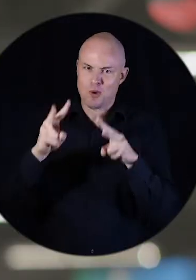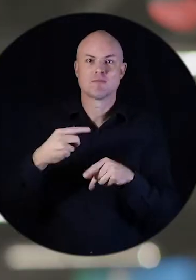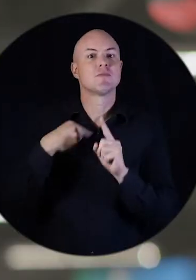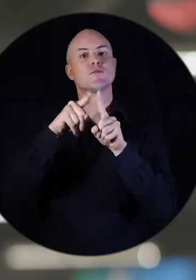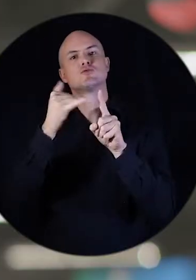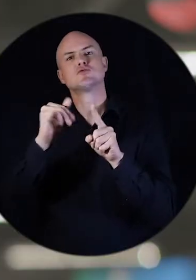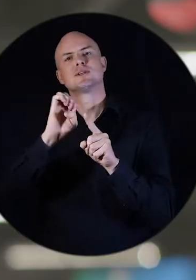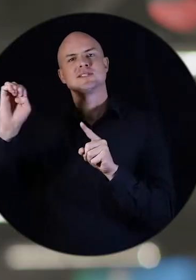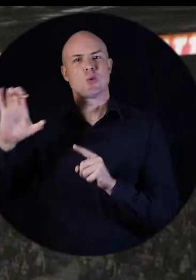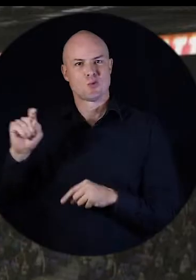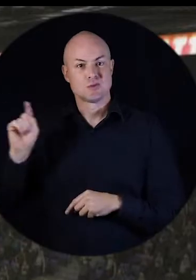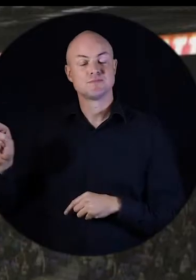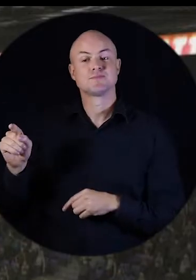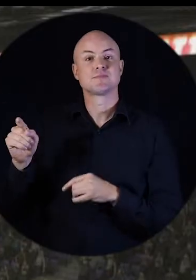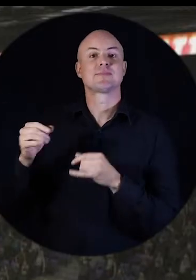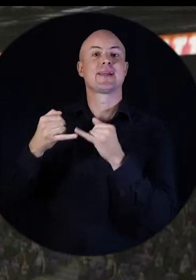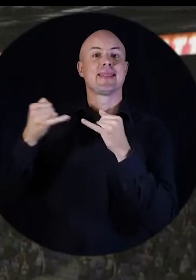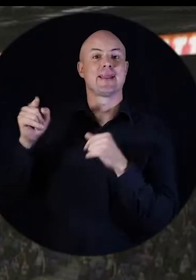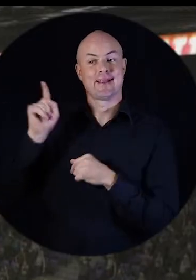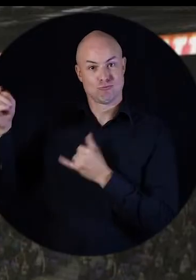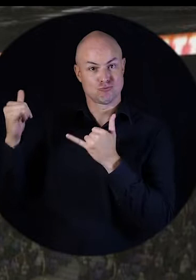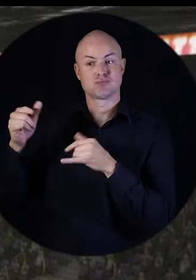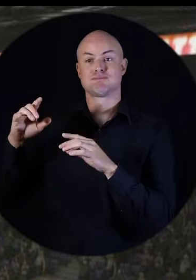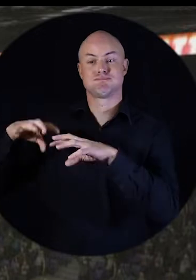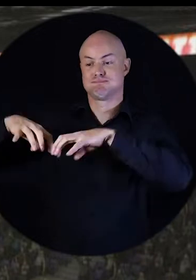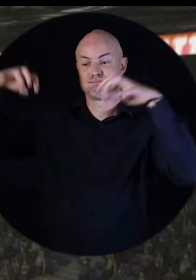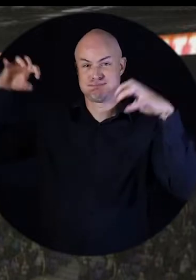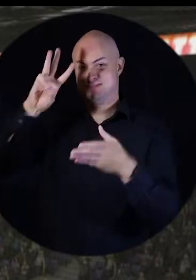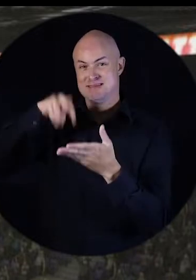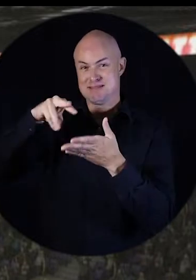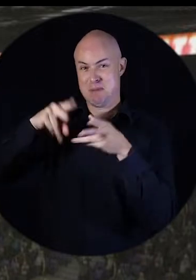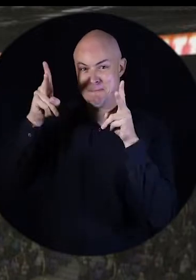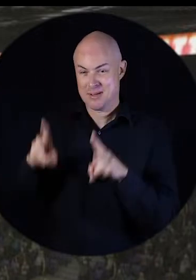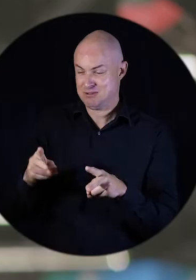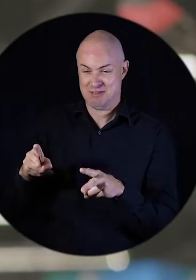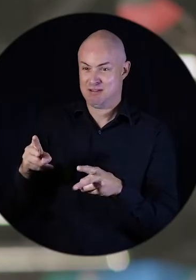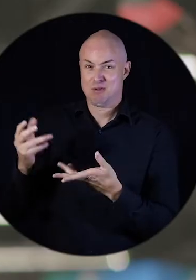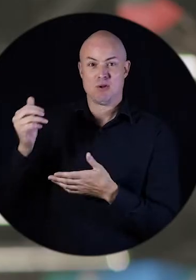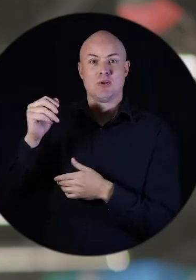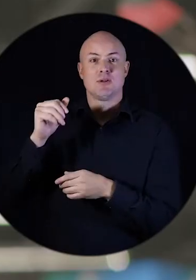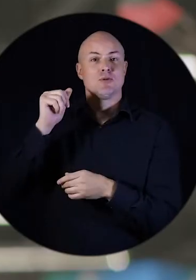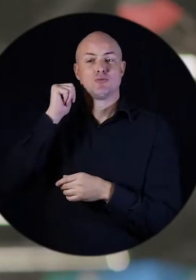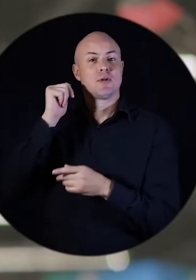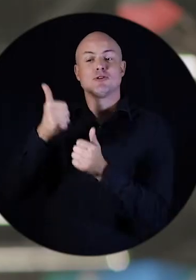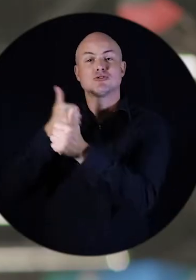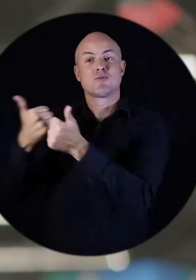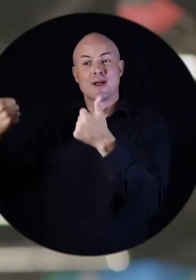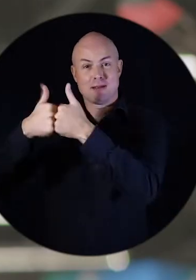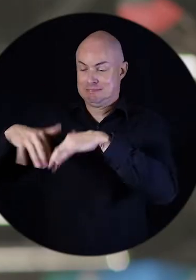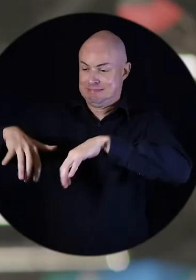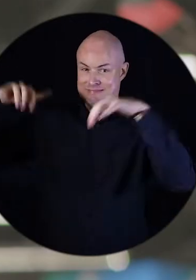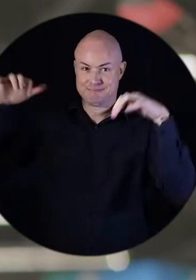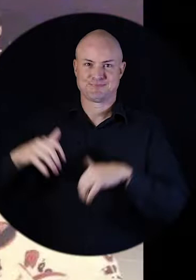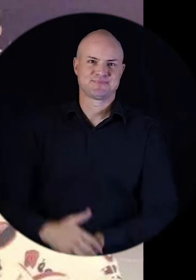on va t'envoyer jouer dans East Coast. La Ligue de Côte-Est, c'était un aréna de 6 000 personnes. C'était plein à tous les games. C'était quand